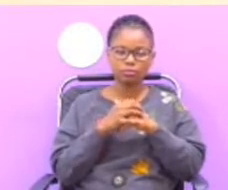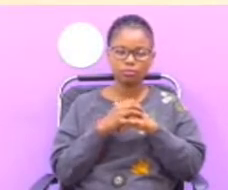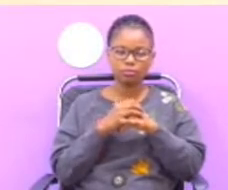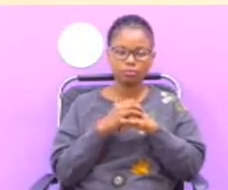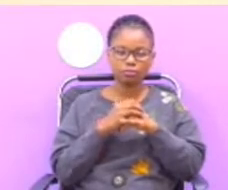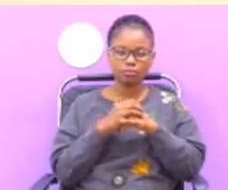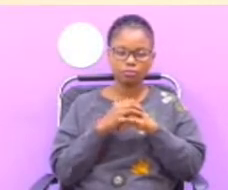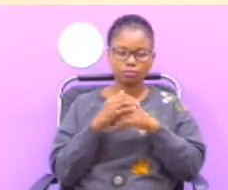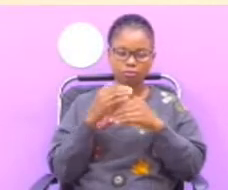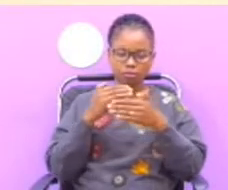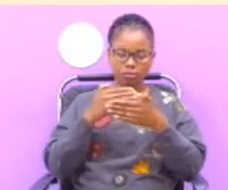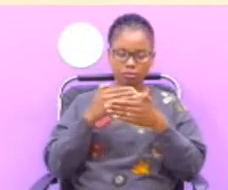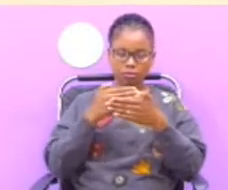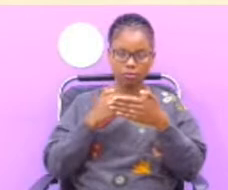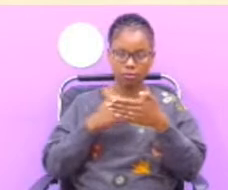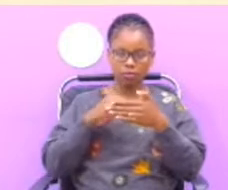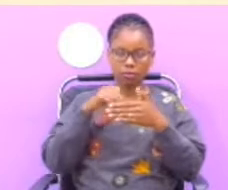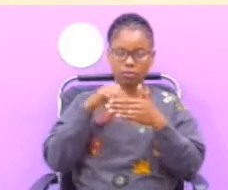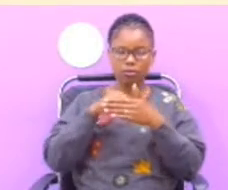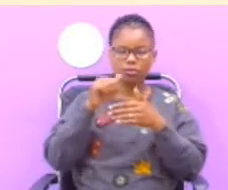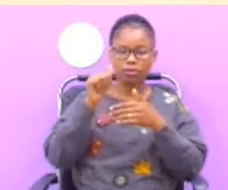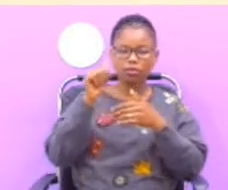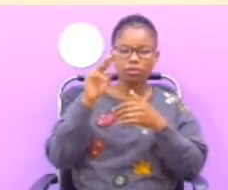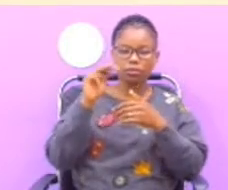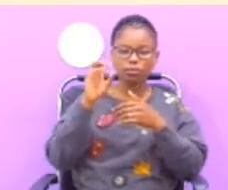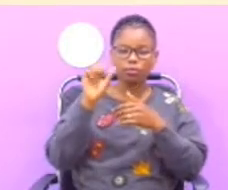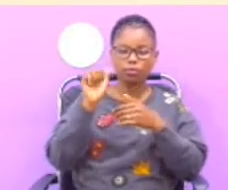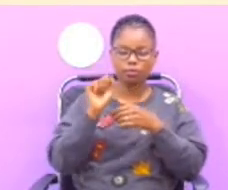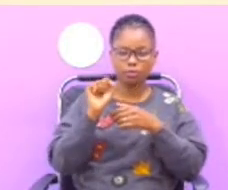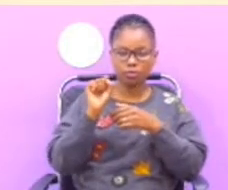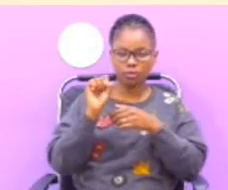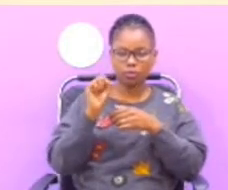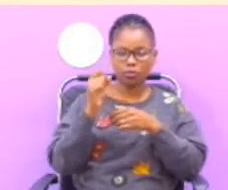tabosoke dino ifire amo simwe